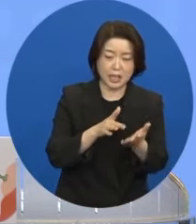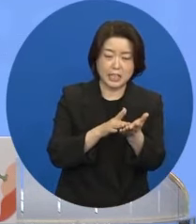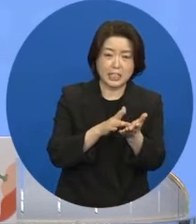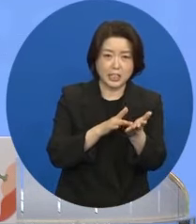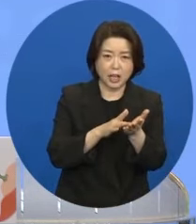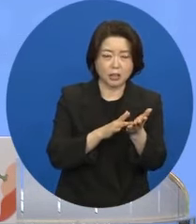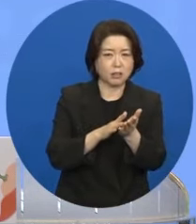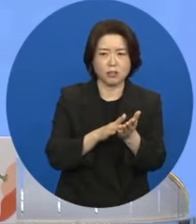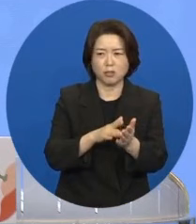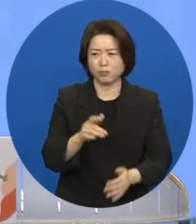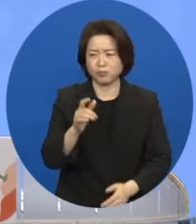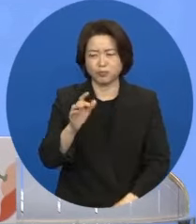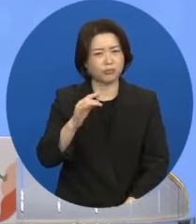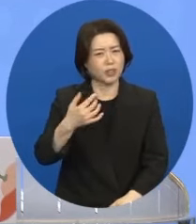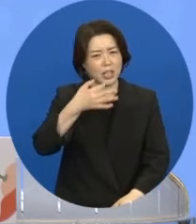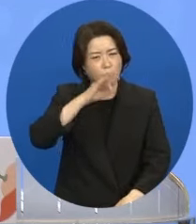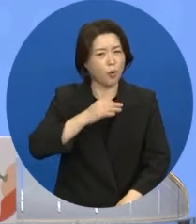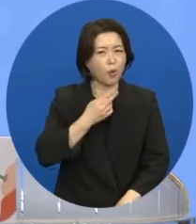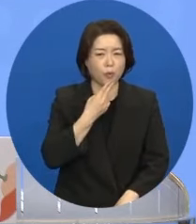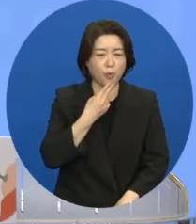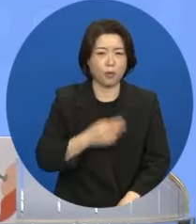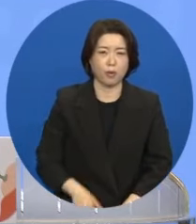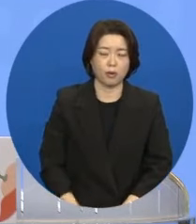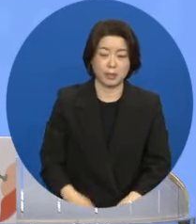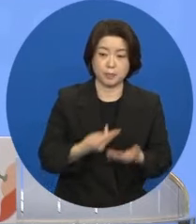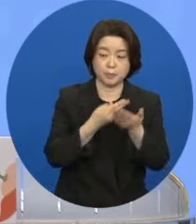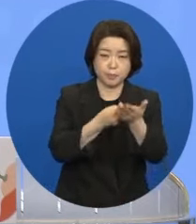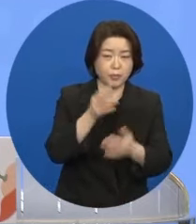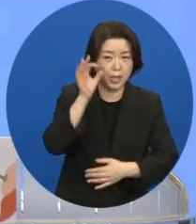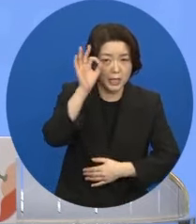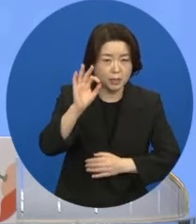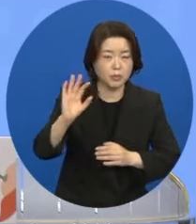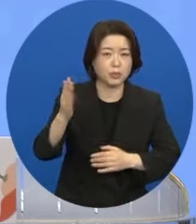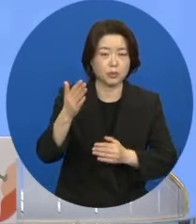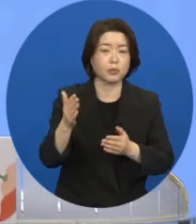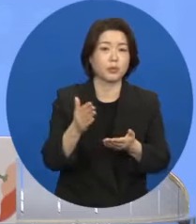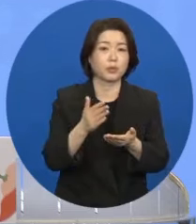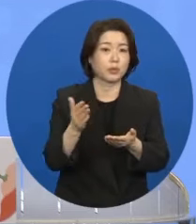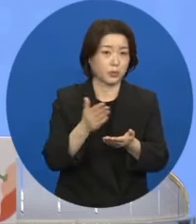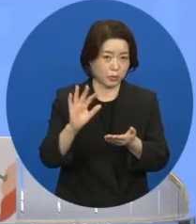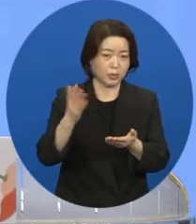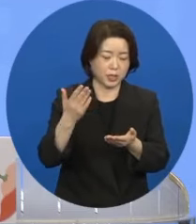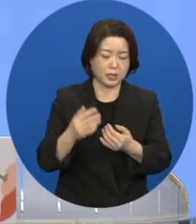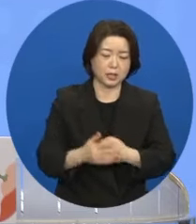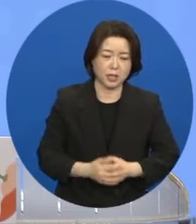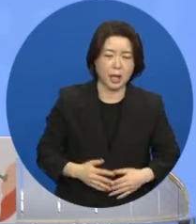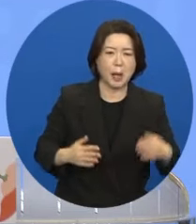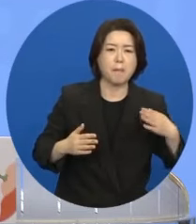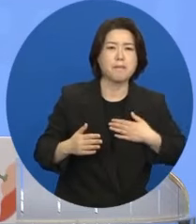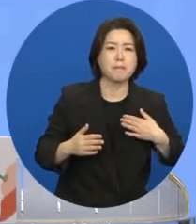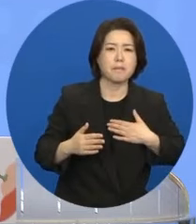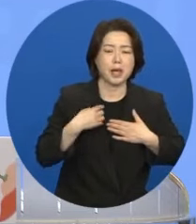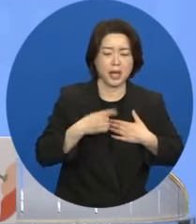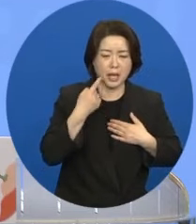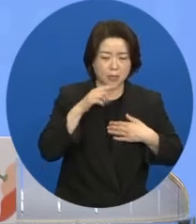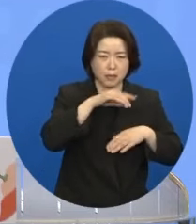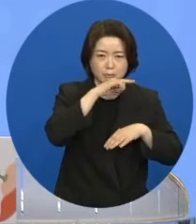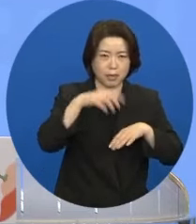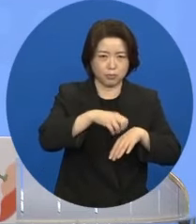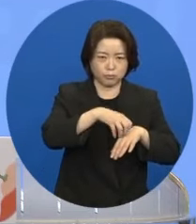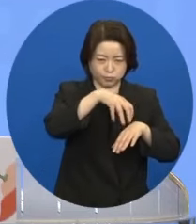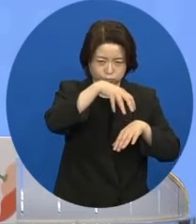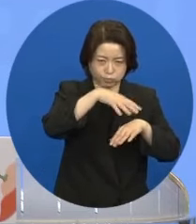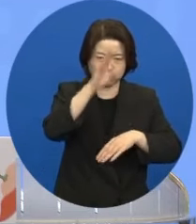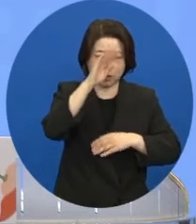제한적이었습니다 이번 한지 1차가 되었을 때 선인은 폐렴 진단도 받게 되었습니다 또 다른 항생제